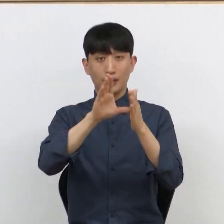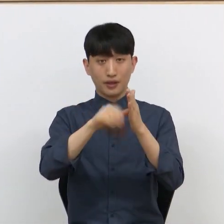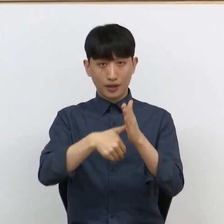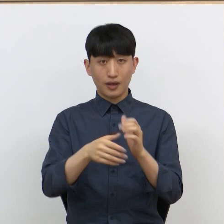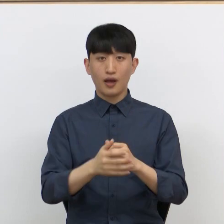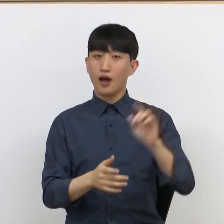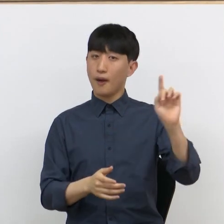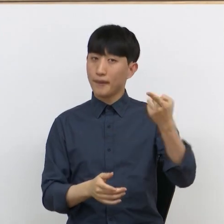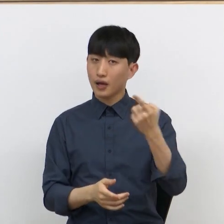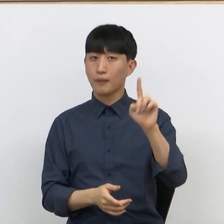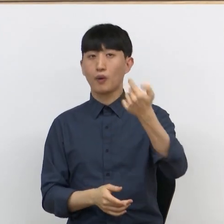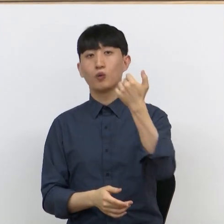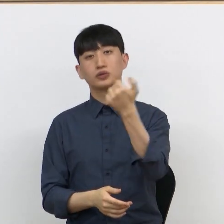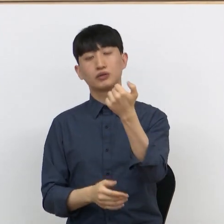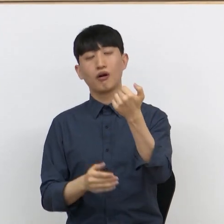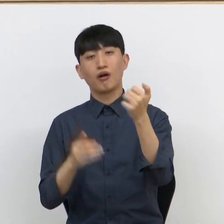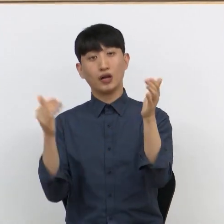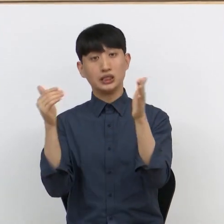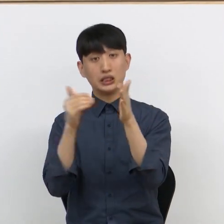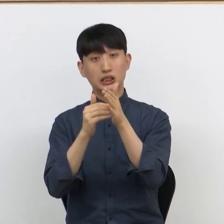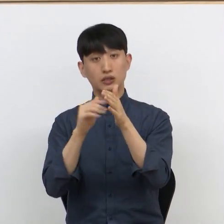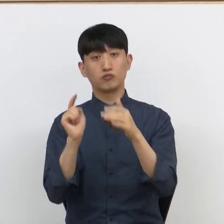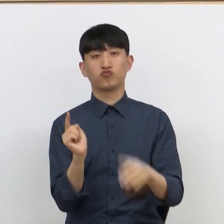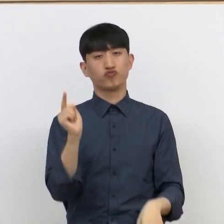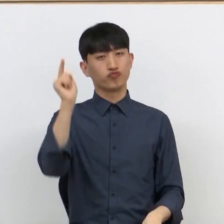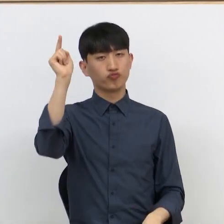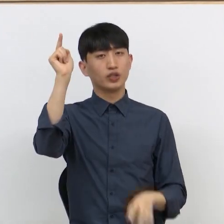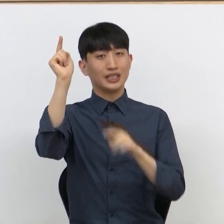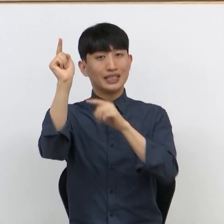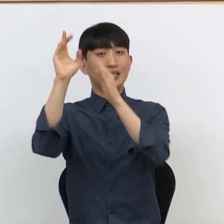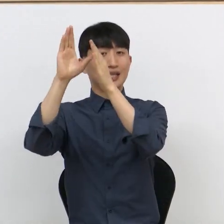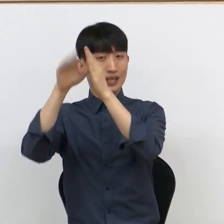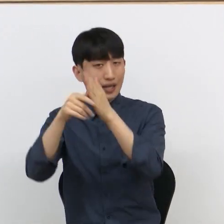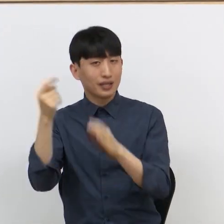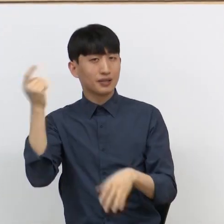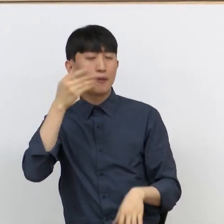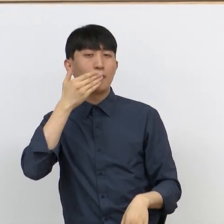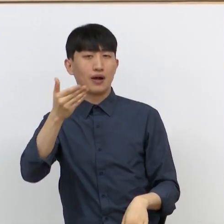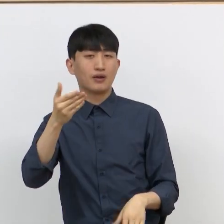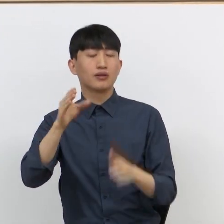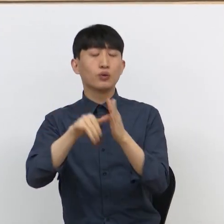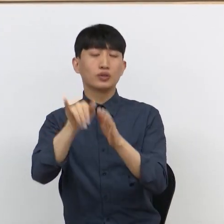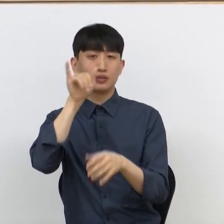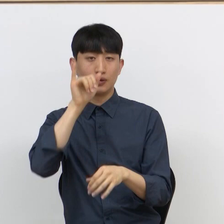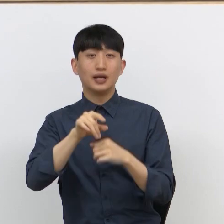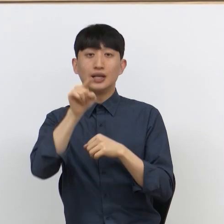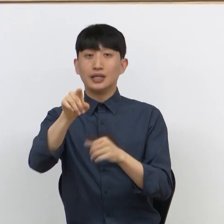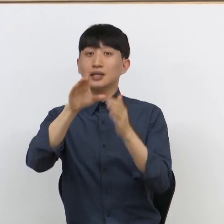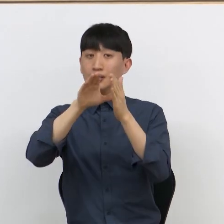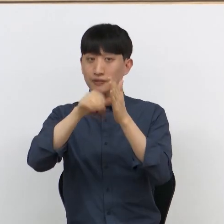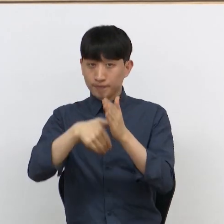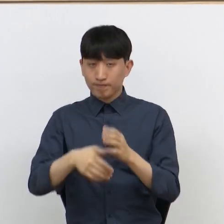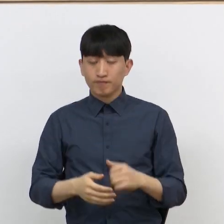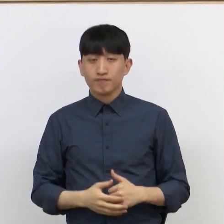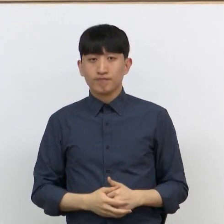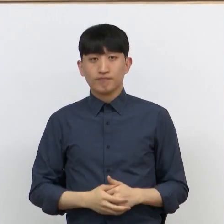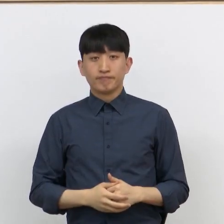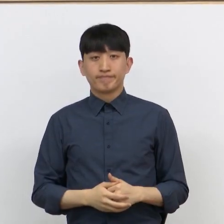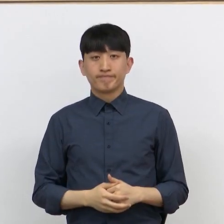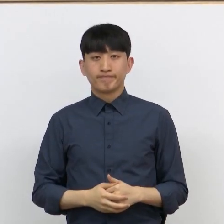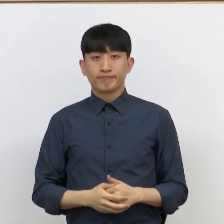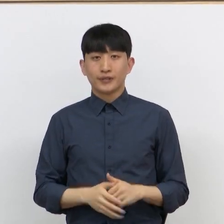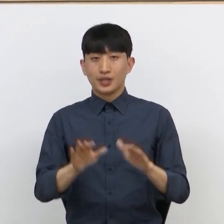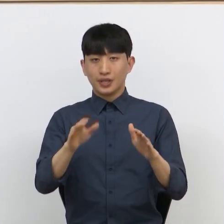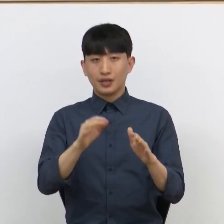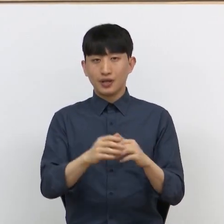뭐 100, 150까지도 올라가야 되는 경우 그때 소리를 들을 수밖에 없는 경우가 있거든요. 그래서 그런 경우는 하여튼